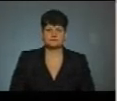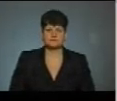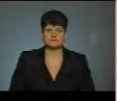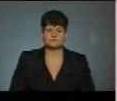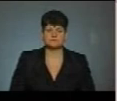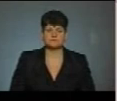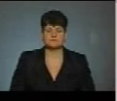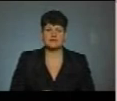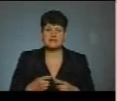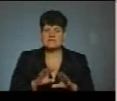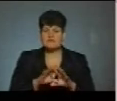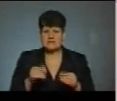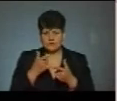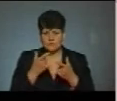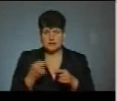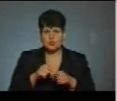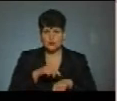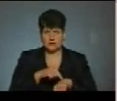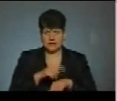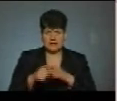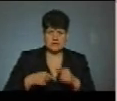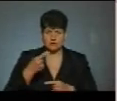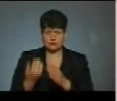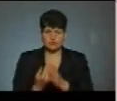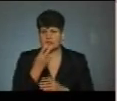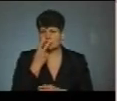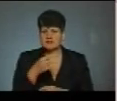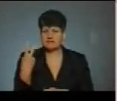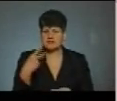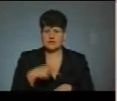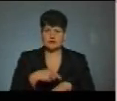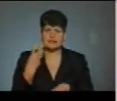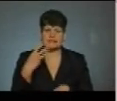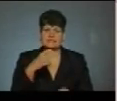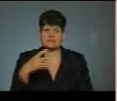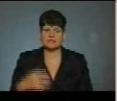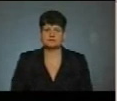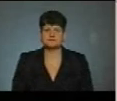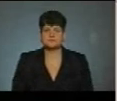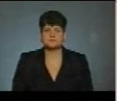Це вся інформація на цю годину. Наступний випуск дивіться о 20:30.